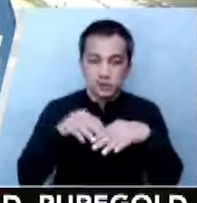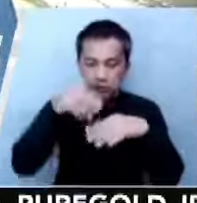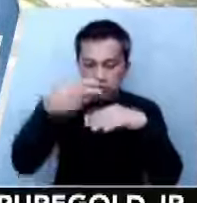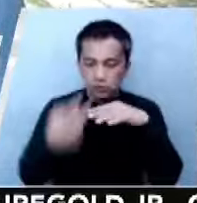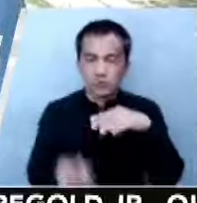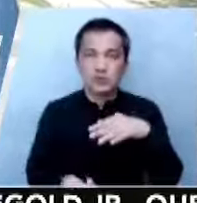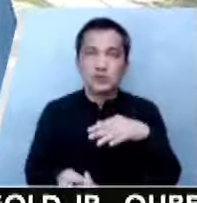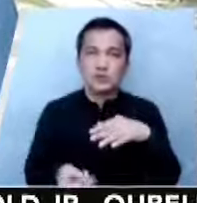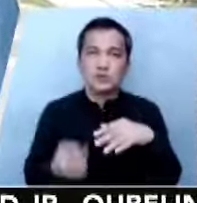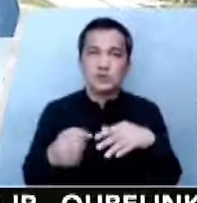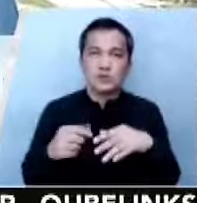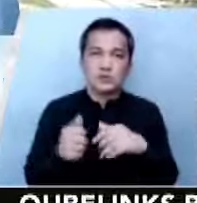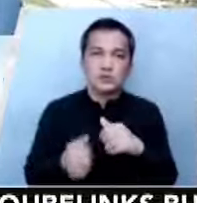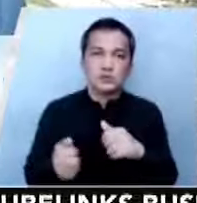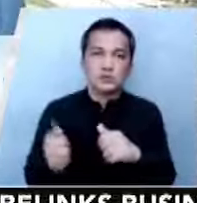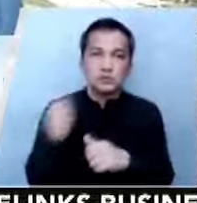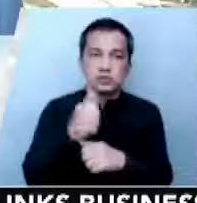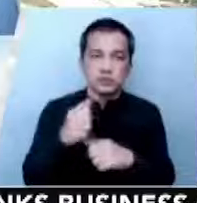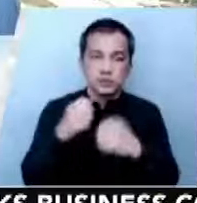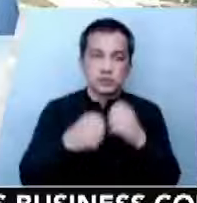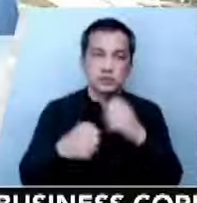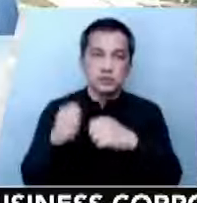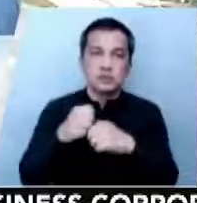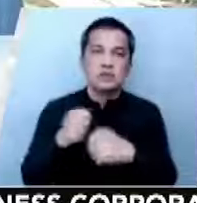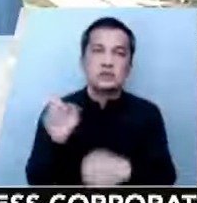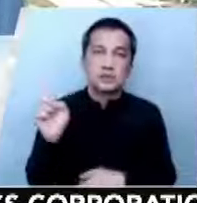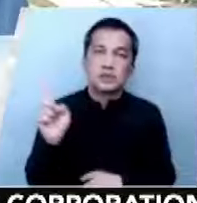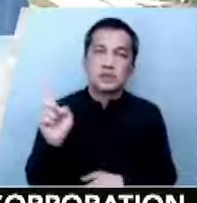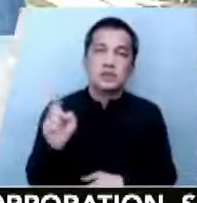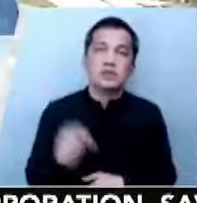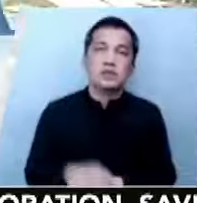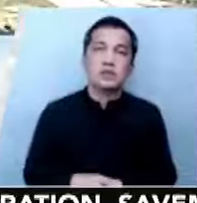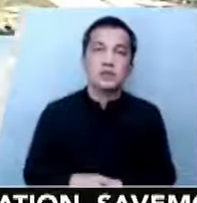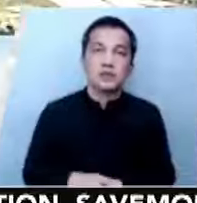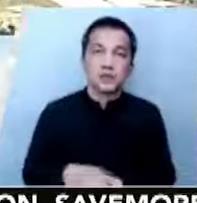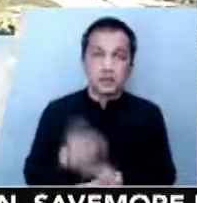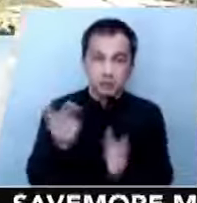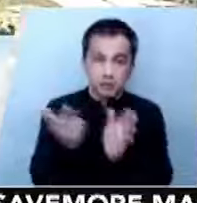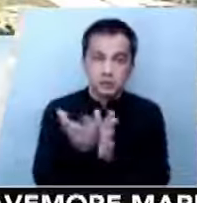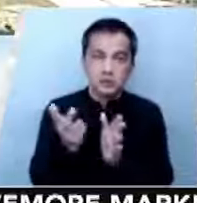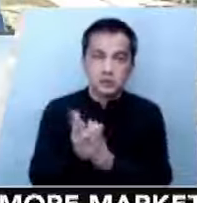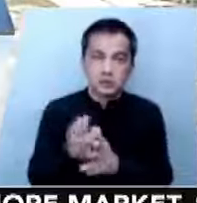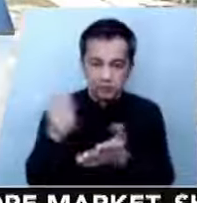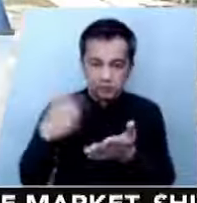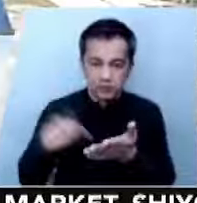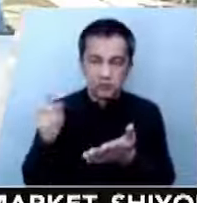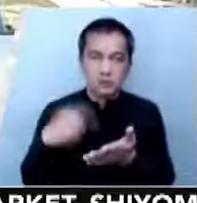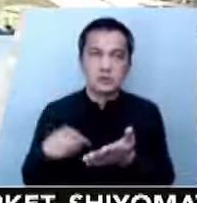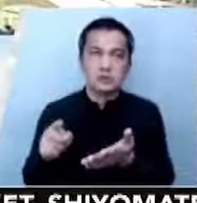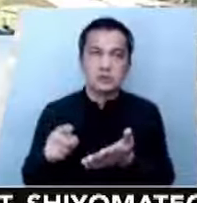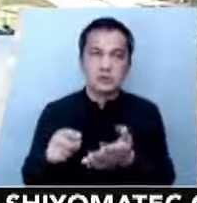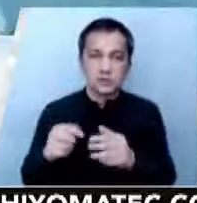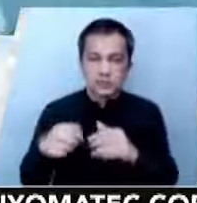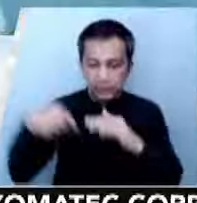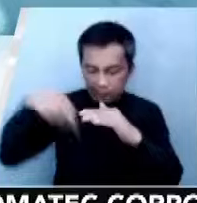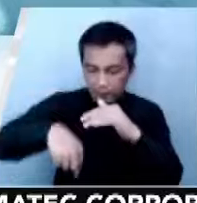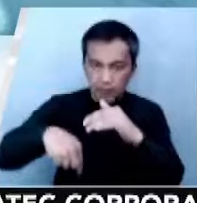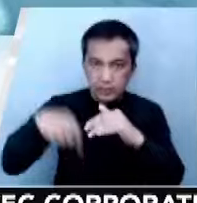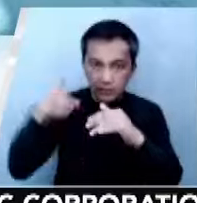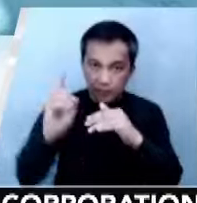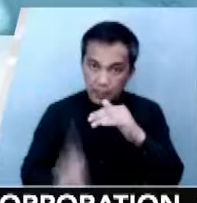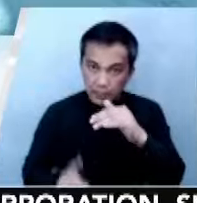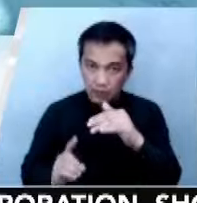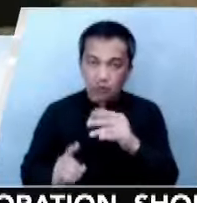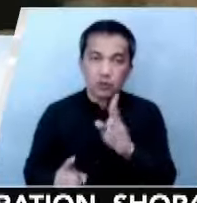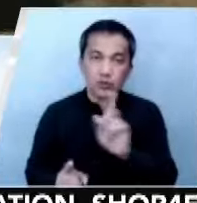chief engineer doon sa Pasig para ma-check up ang ilalim kung anong mga damage. Posible